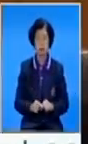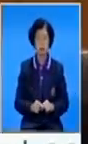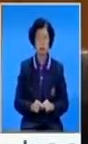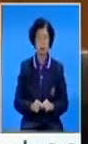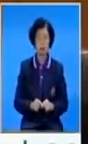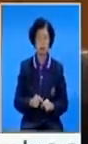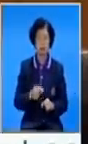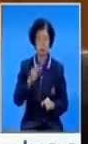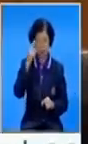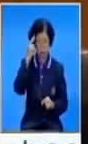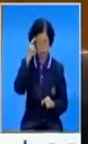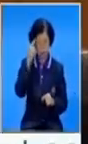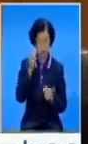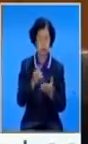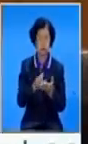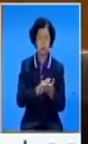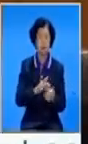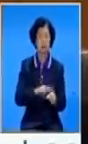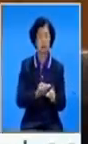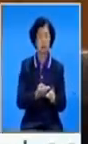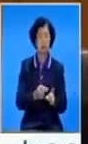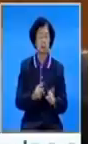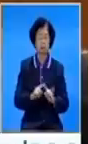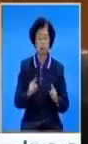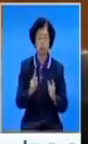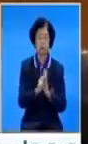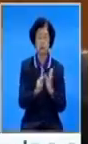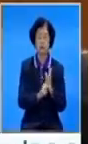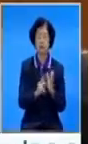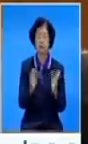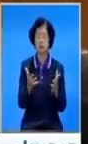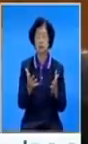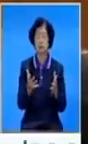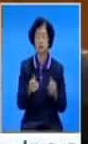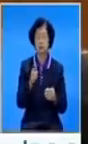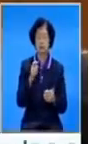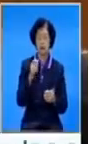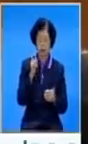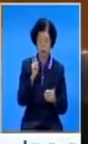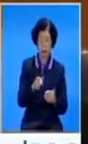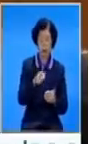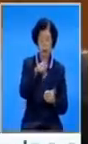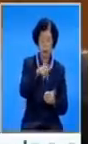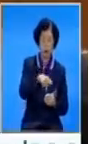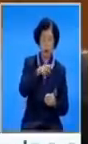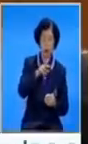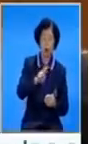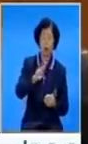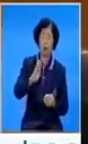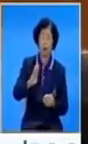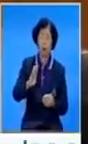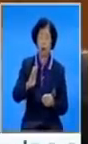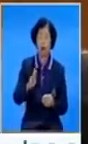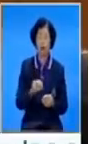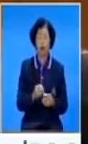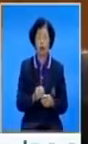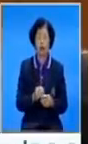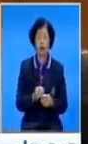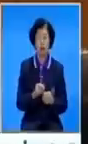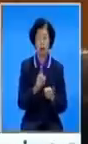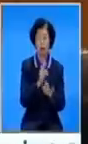คีภัยแต่เรายังขาดกฎหมายอีกตัวหนึ่งก็คือพระบัญญัติรักษาความปลอดภัยแห่งชาติสิงคโปร์เขาบังคับให้เอกชน